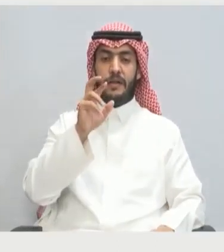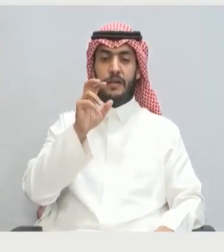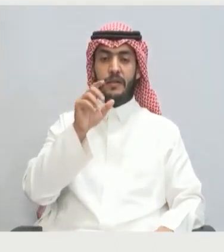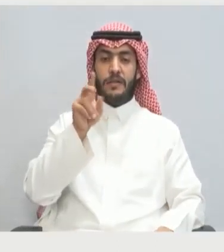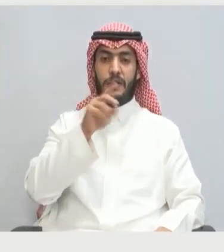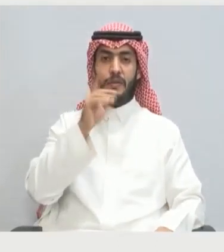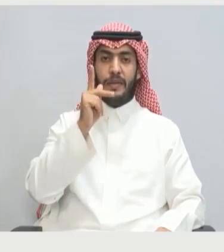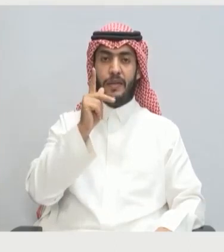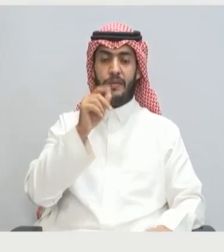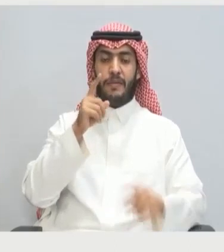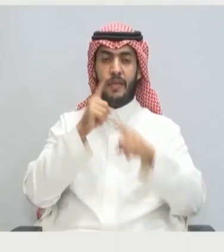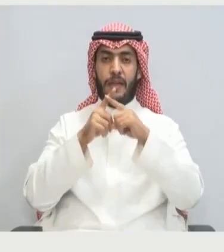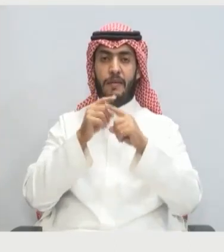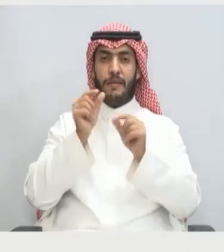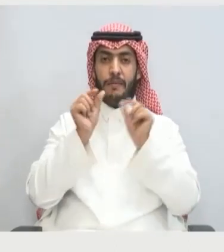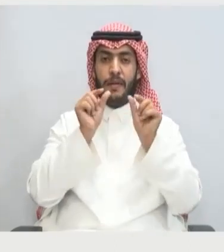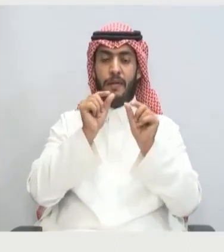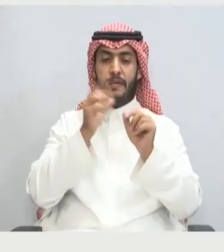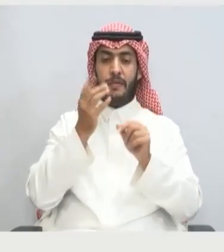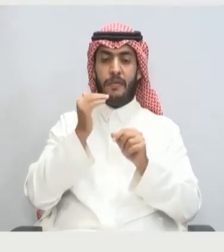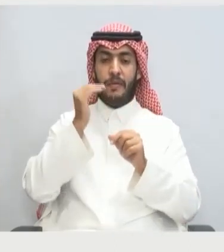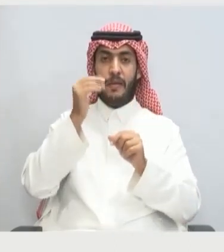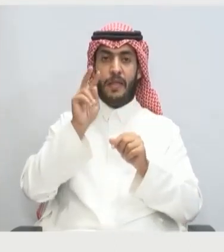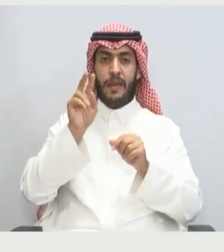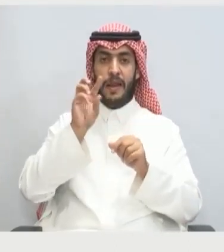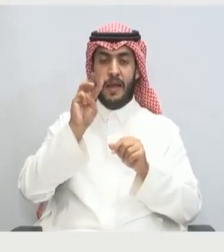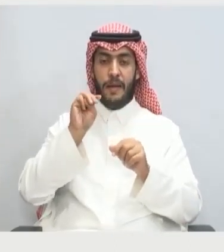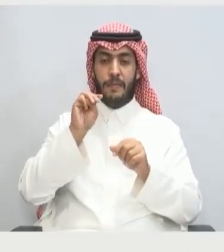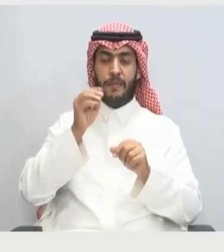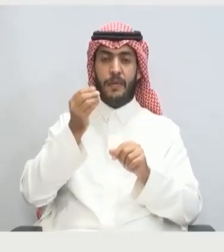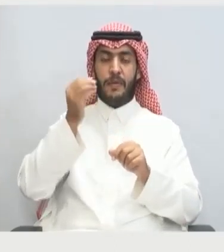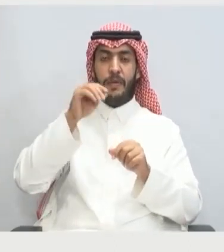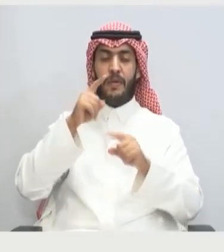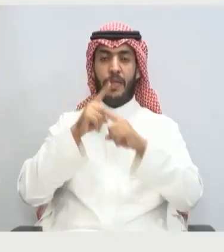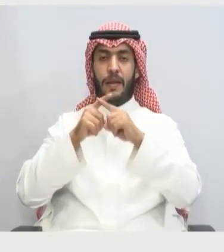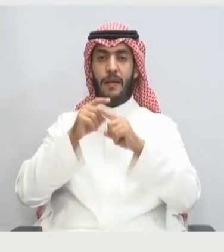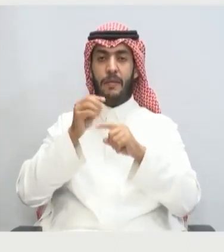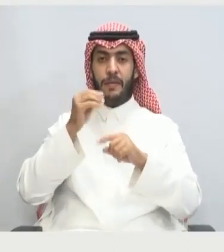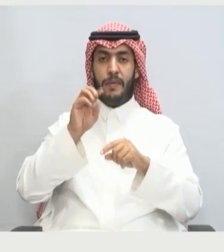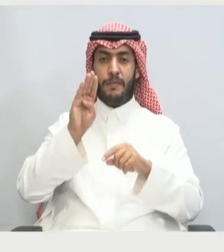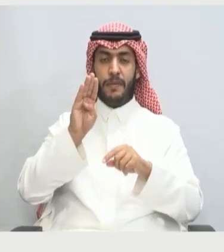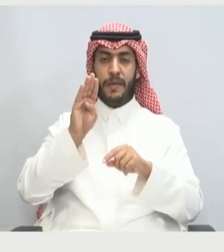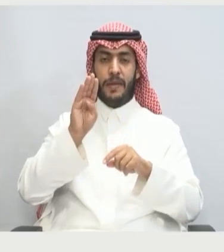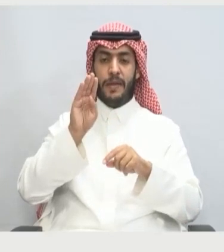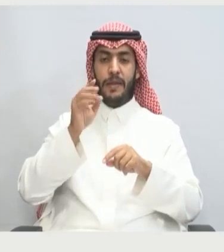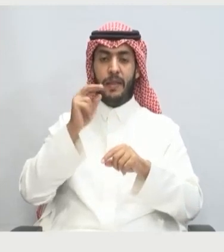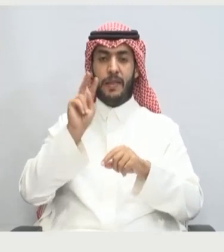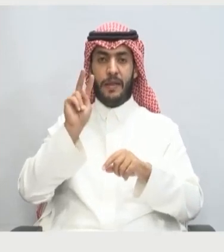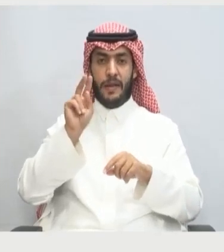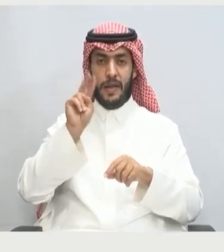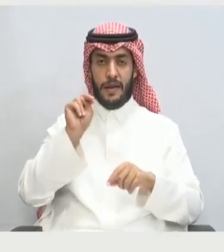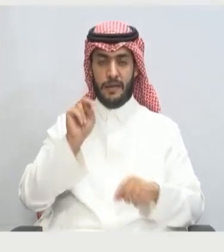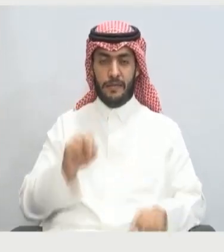الكي المضروبه في تركيز الماده اي مرفوعه للاس ام ايضا مضروبه في تركيز الماده ب مرفوعه للاس